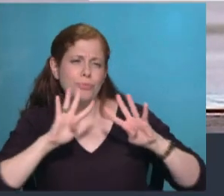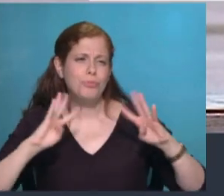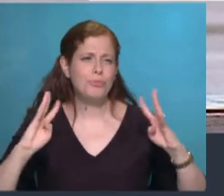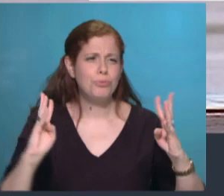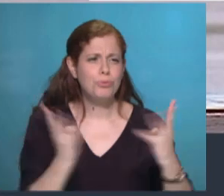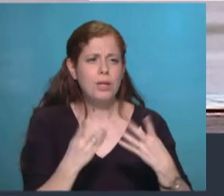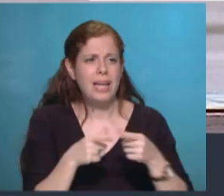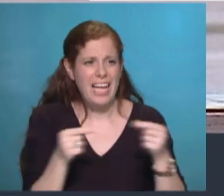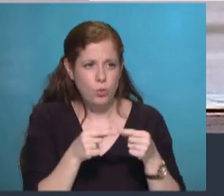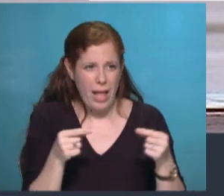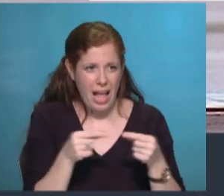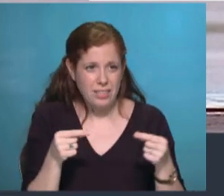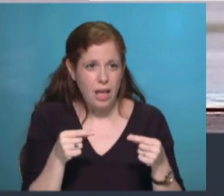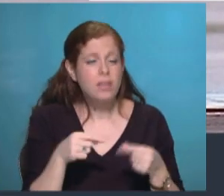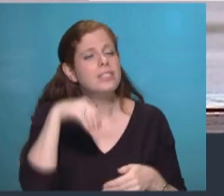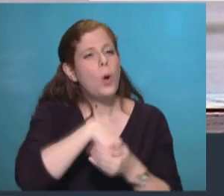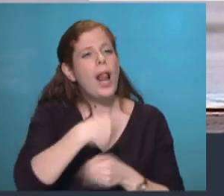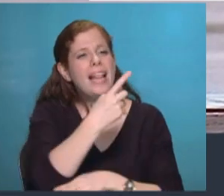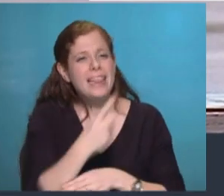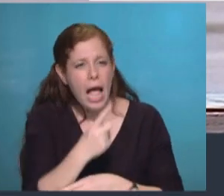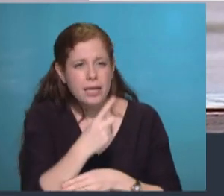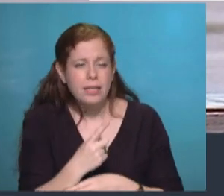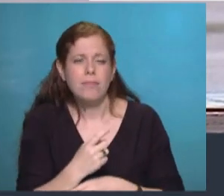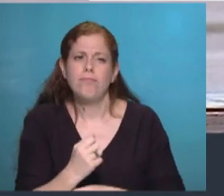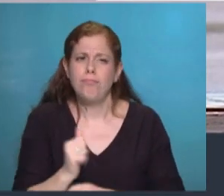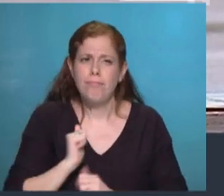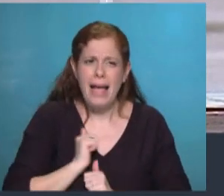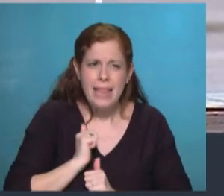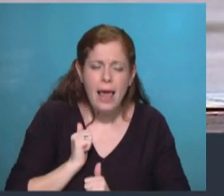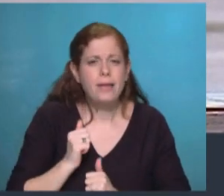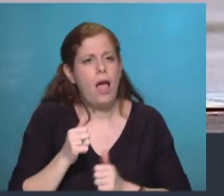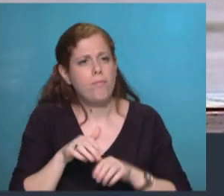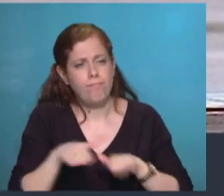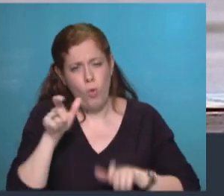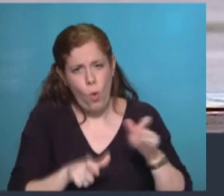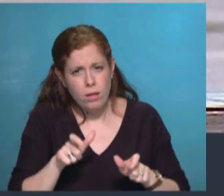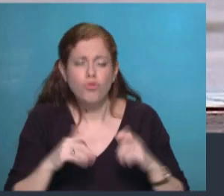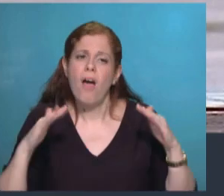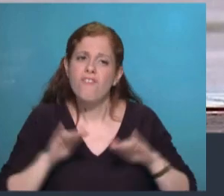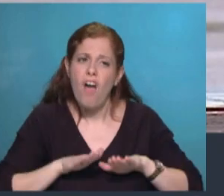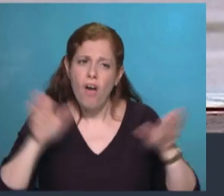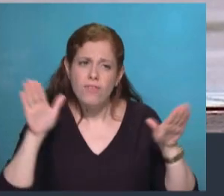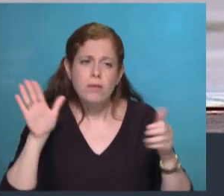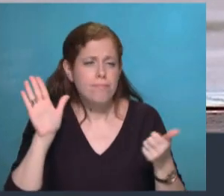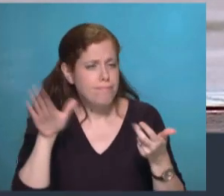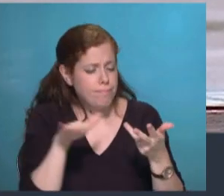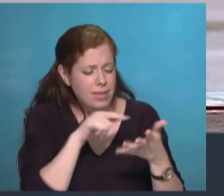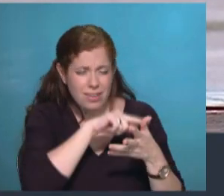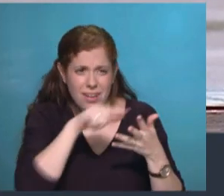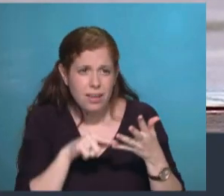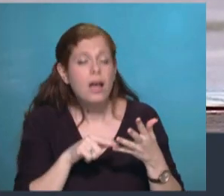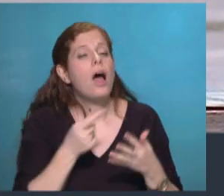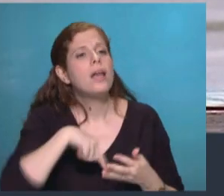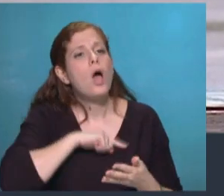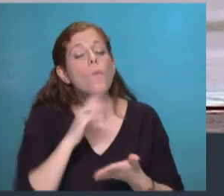עזה. זה כולל טנקים, ארטילריה, כוחות יבשה, כוחות אוויר. אנחנו ערוכים לכל